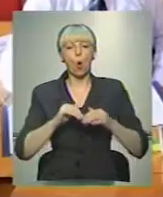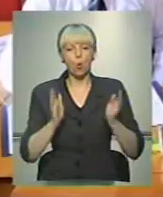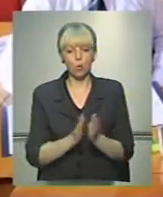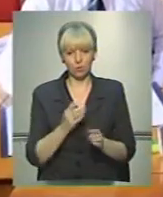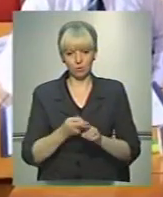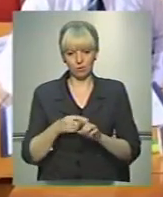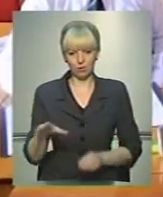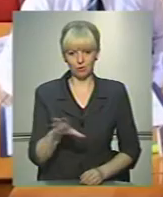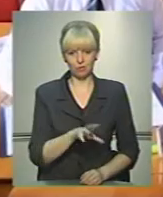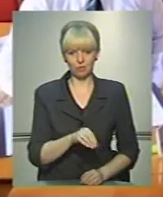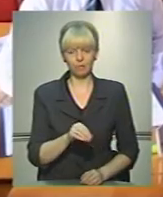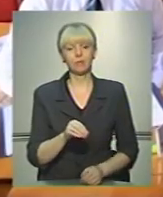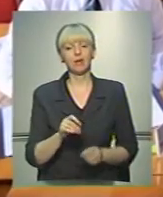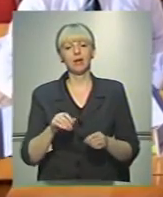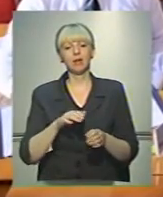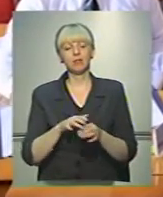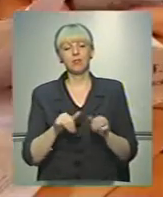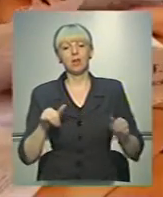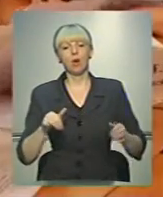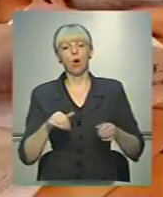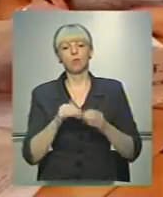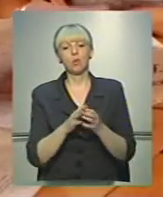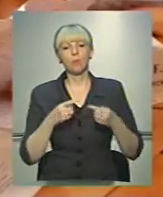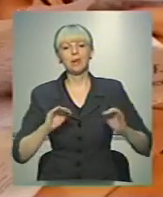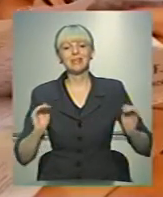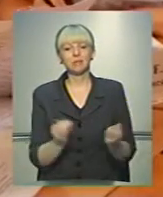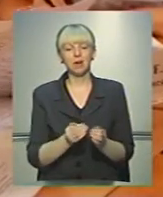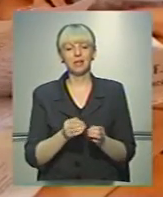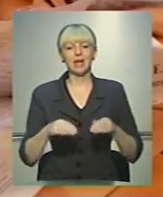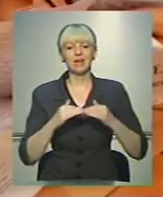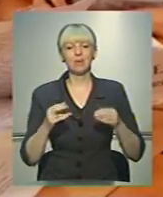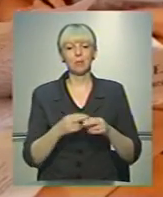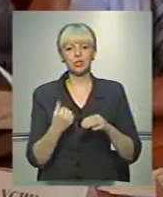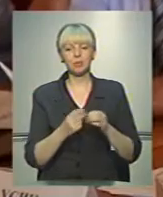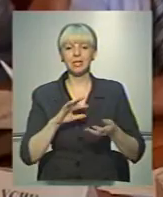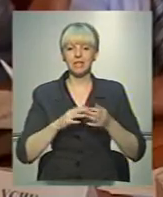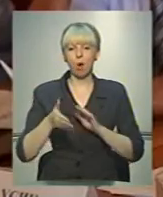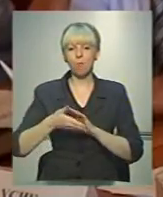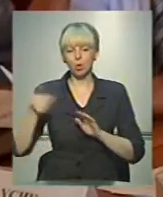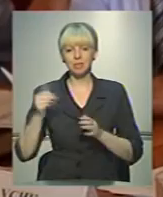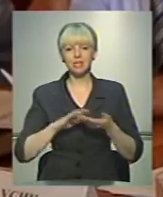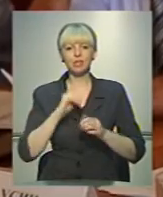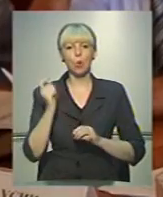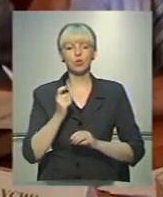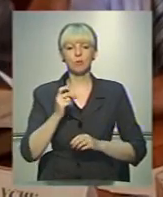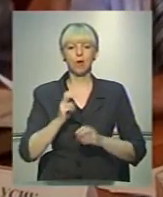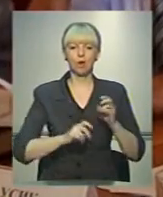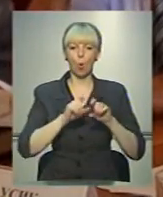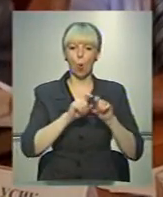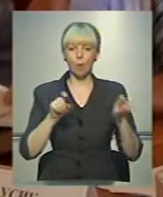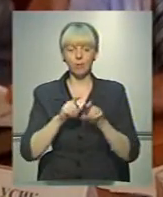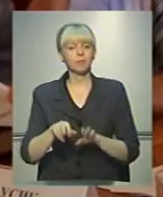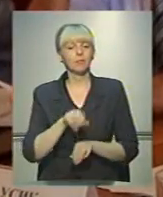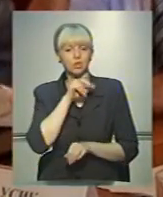всього. Збільшити обсяг вирощеної продукції та зменшити рівень безробіття на селі покликані сільськогосподарські кооперативи. Проте